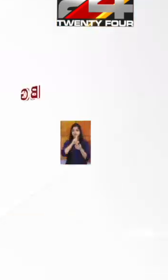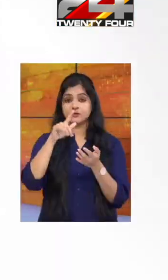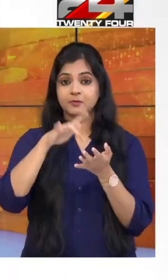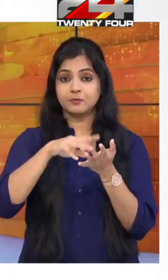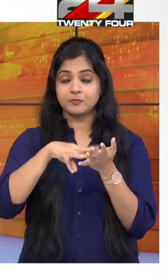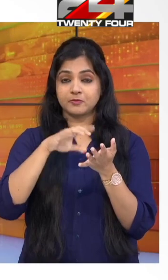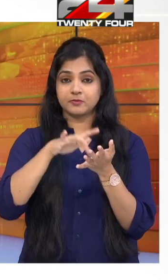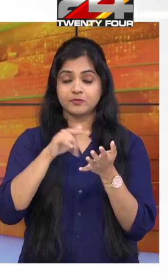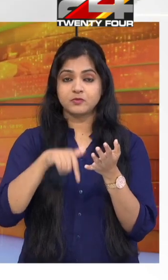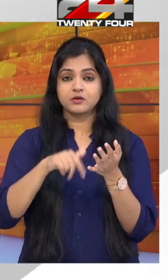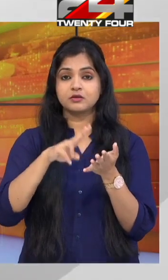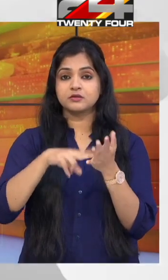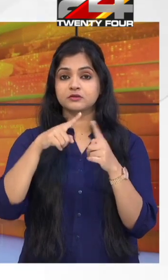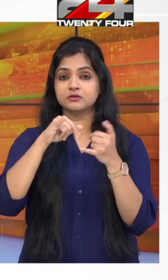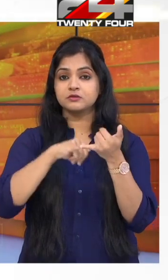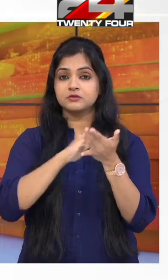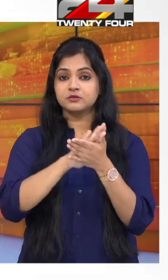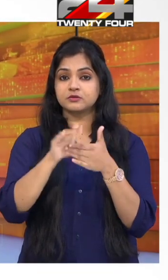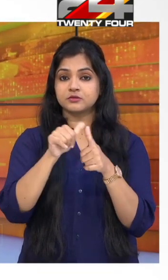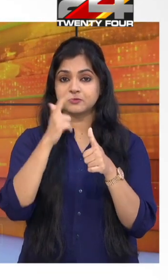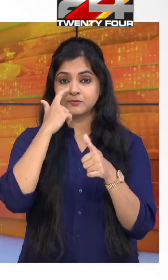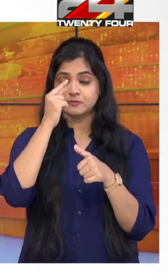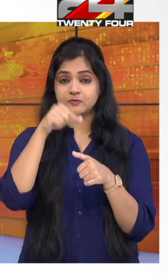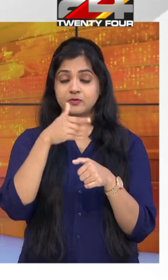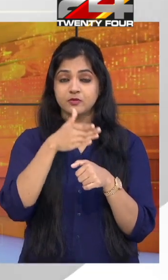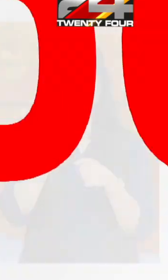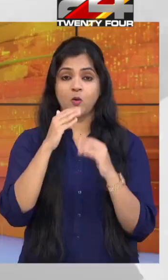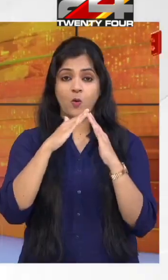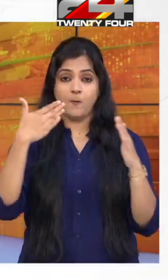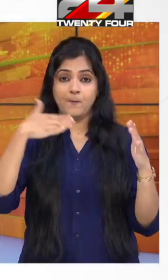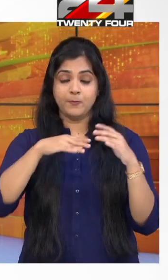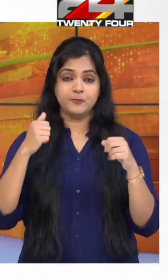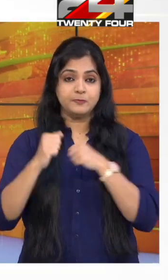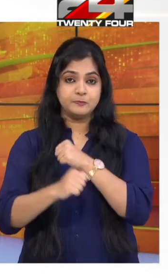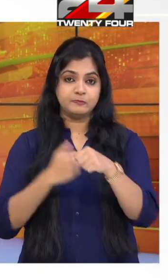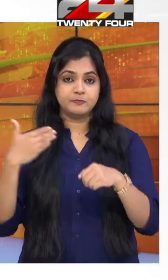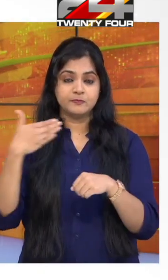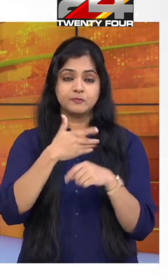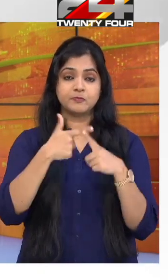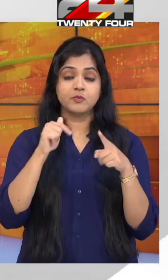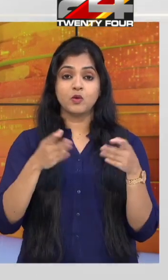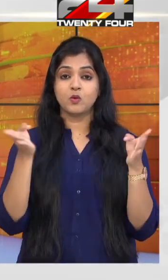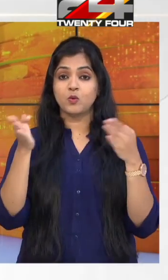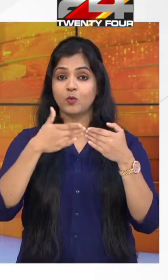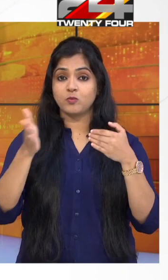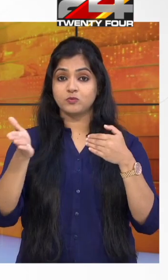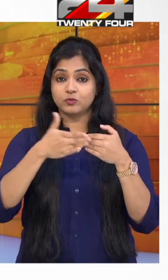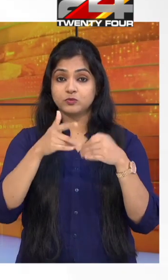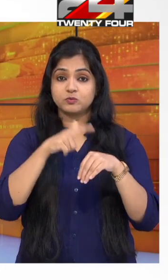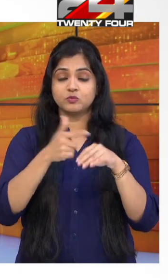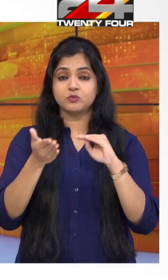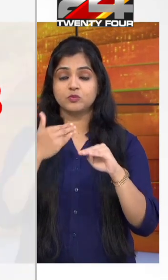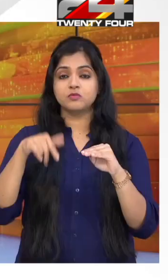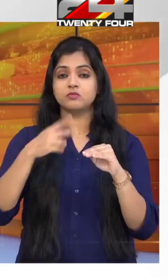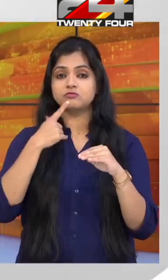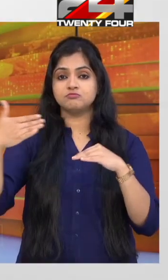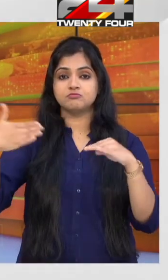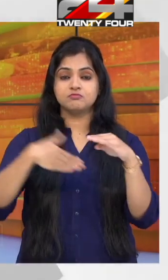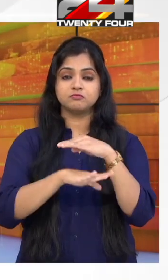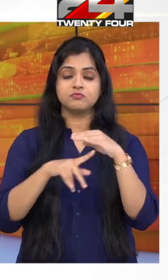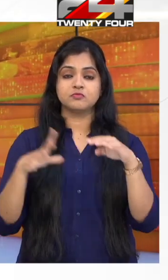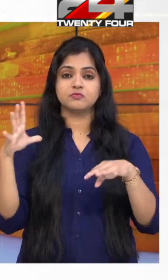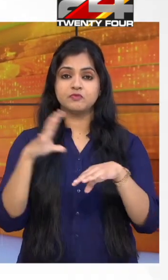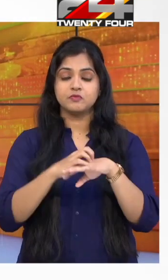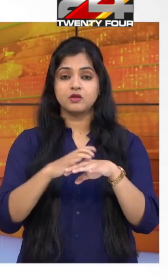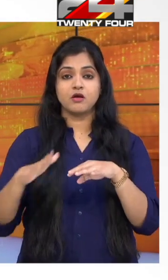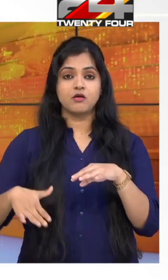നിഷ വീട്ടിനുള്ളിലേക്ക് കയറിയത്. പക്ഷേ വാതിലടയ്ക്കുന്നതിന് മുൻപ് തന്നെ ഈ തെരുവ് നായ ഓടി വന്ന് നിഷയെ കടിക്കുകയായിരുന്നു. കാലിലാണ്